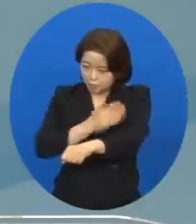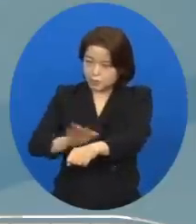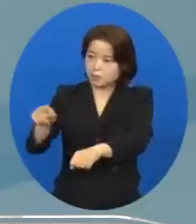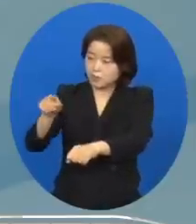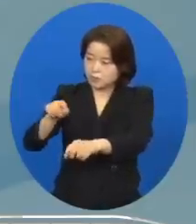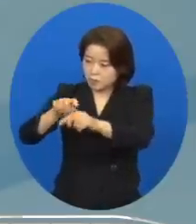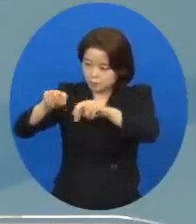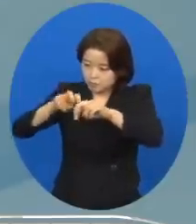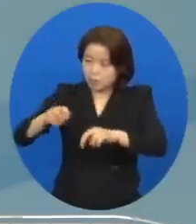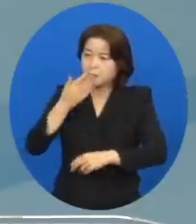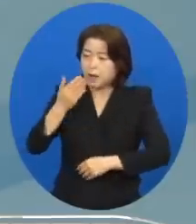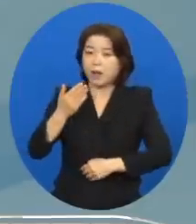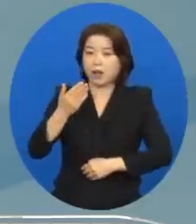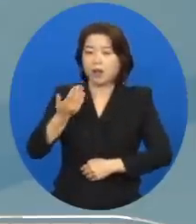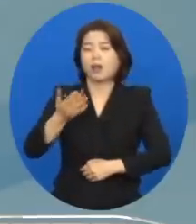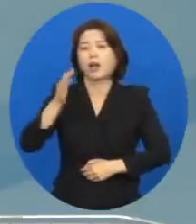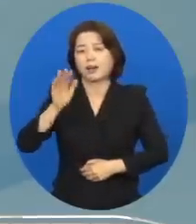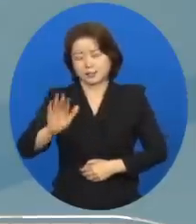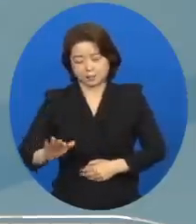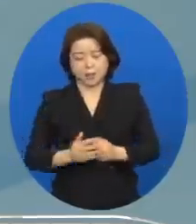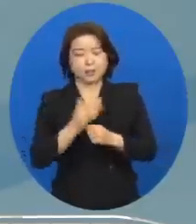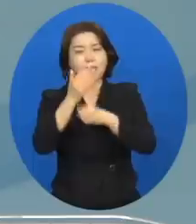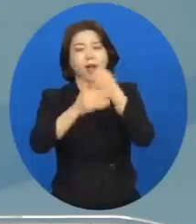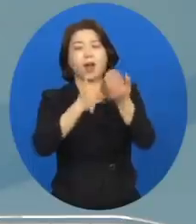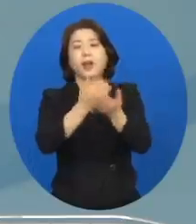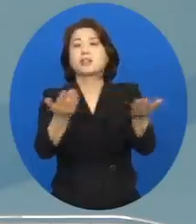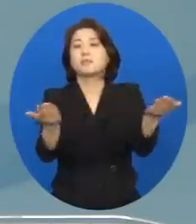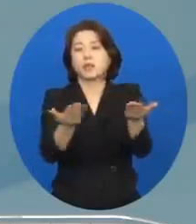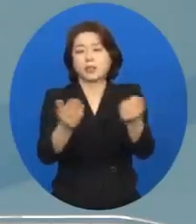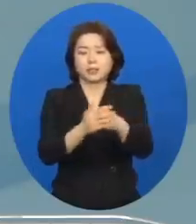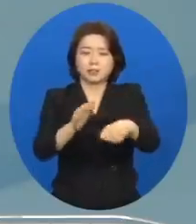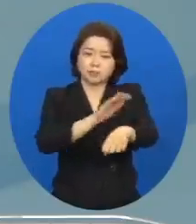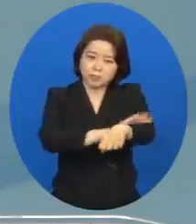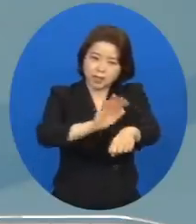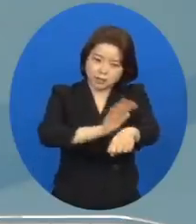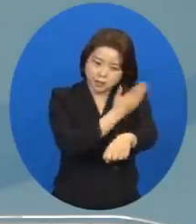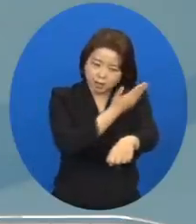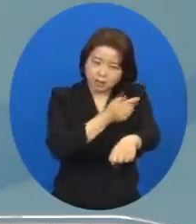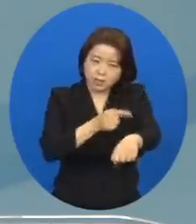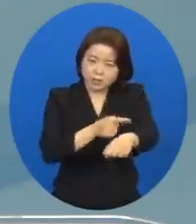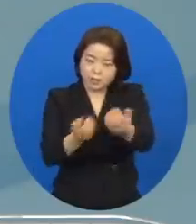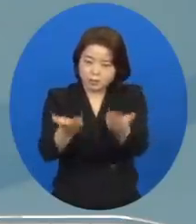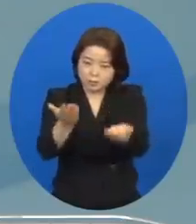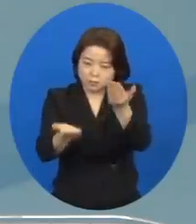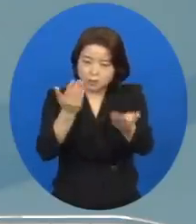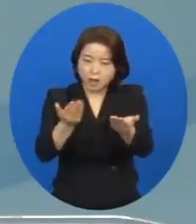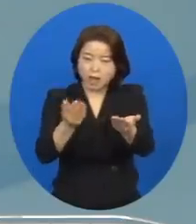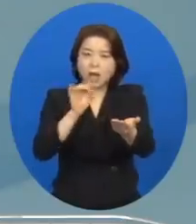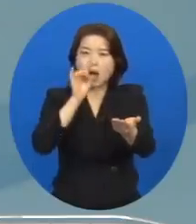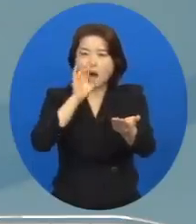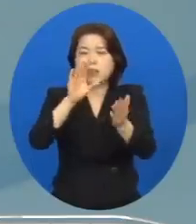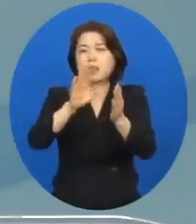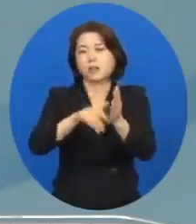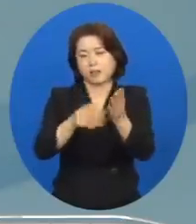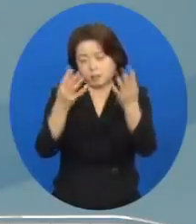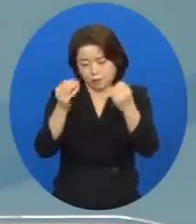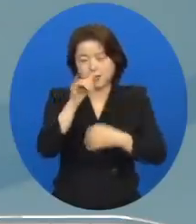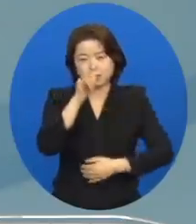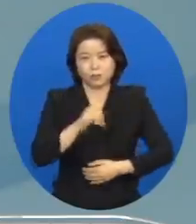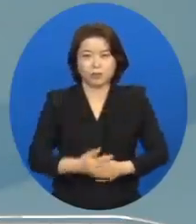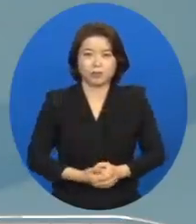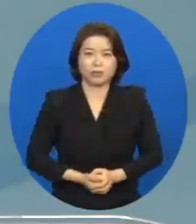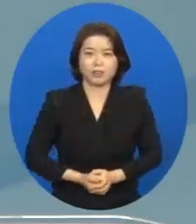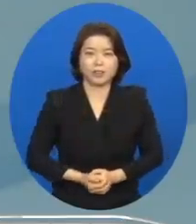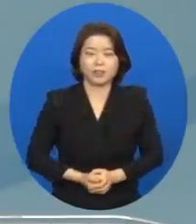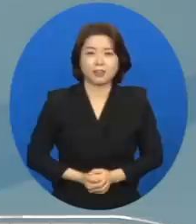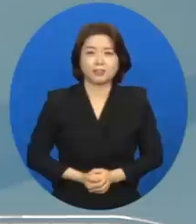그렇지만 하나님의 일은 옳고 그런 것만 따져서 될 일이 아닐 때가 많습니다.